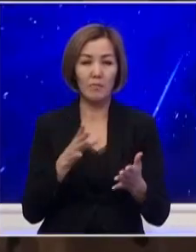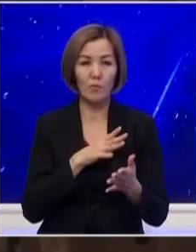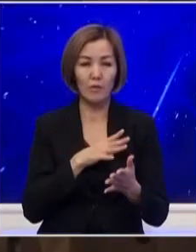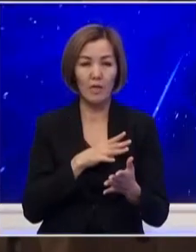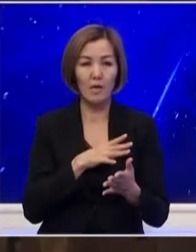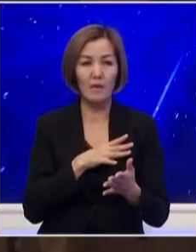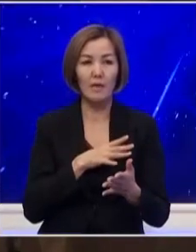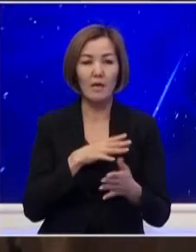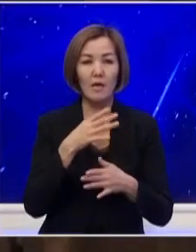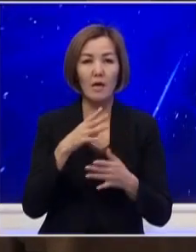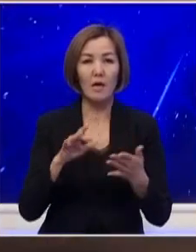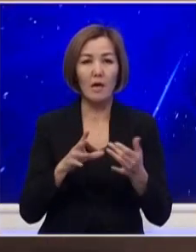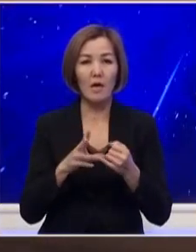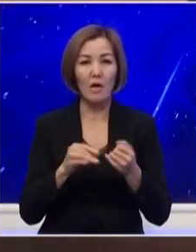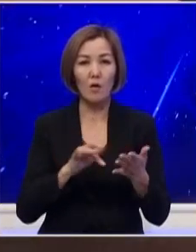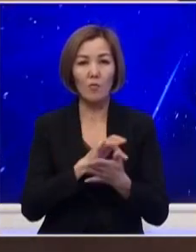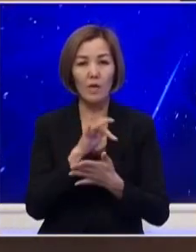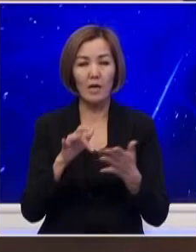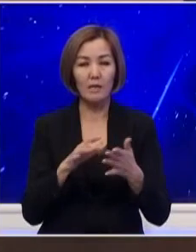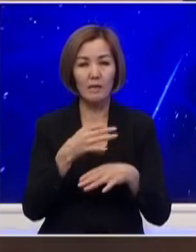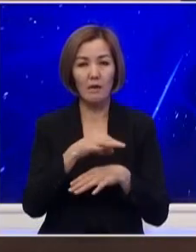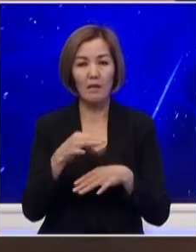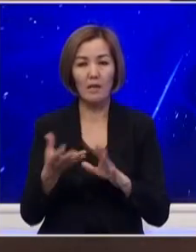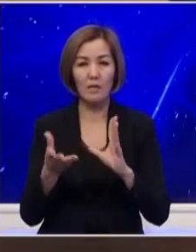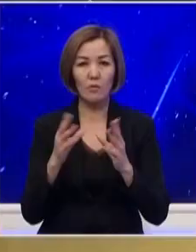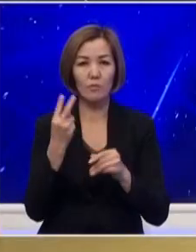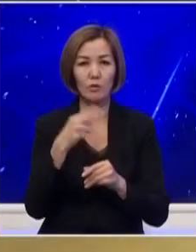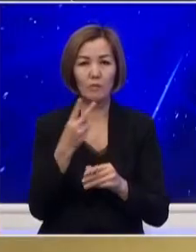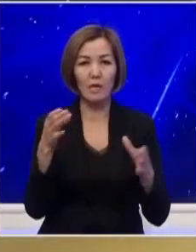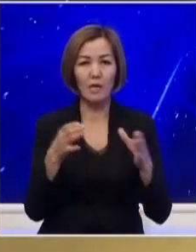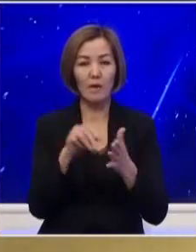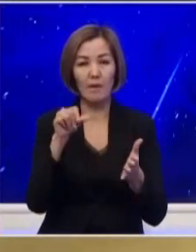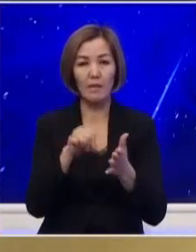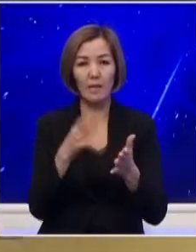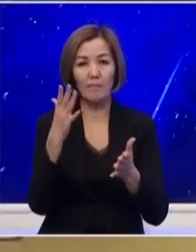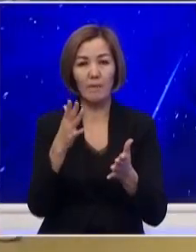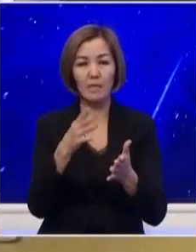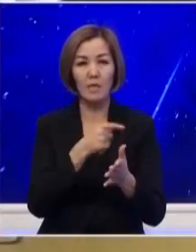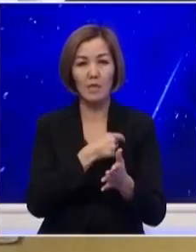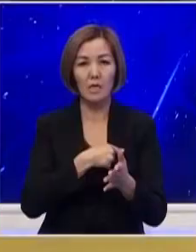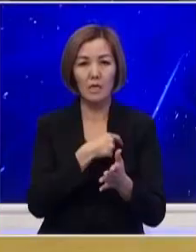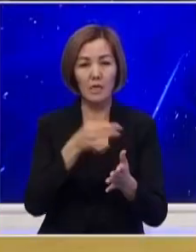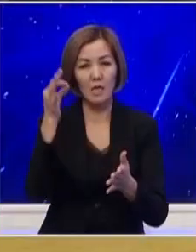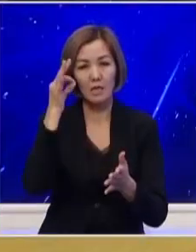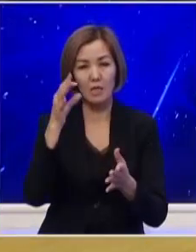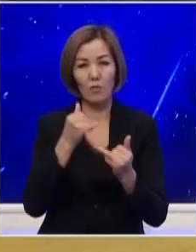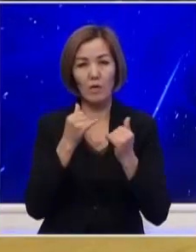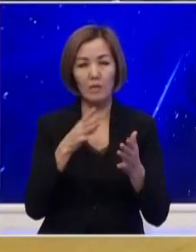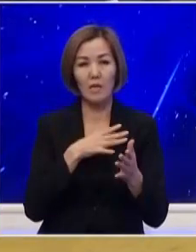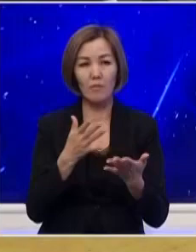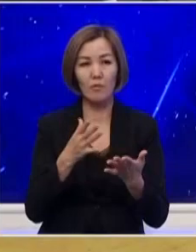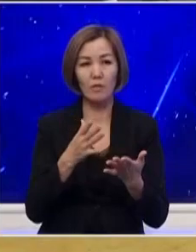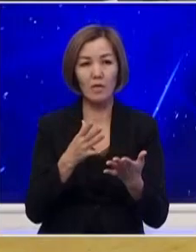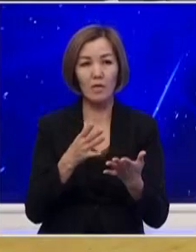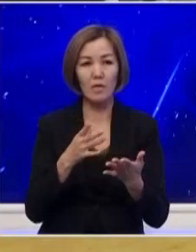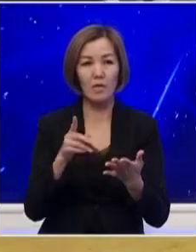өңірдің аудан қалаларынан 22 команда жиналған. Турнир Көлбай ауылының 5 бірдей спорт ардагерін еске алуға арналып отыр. Олар елді мекен жастарын